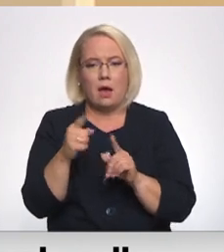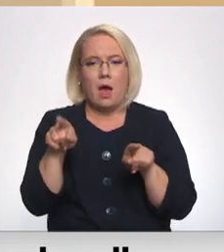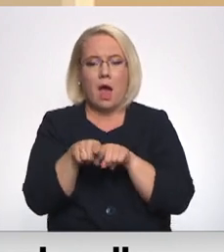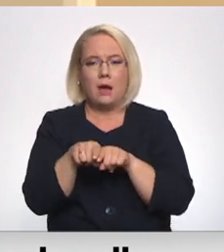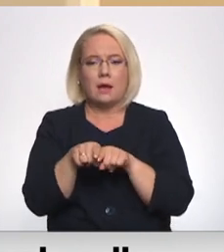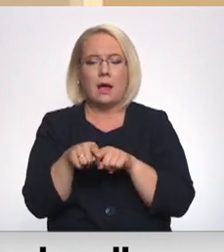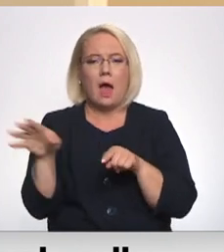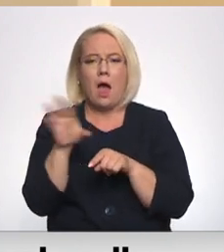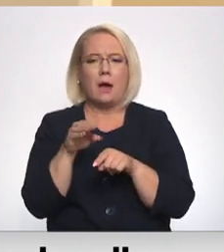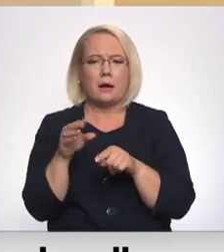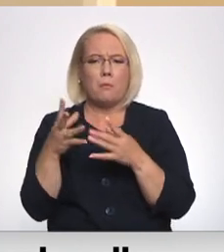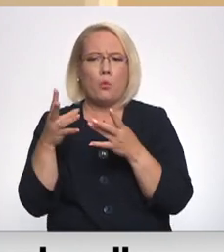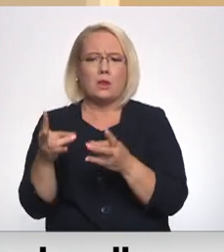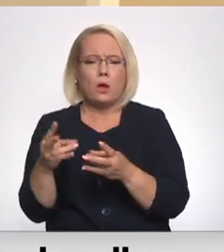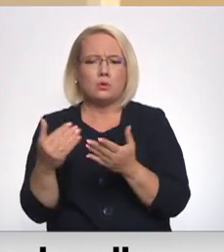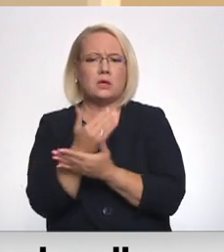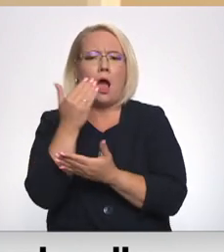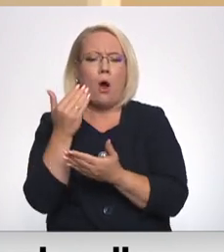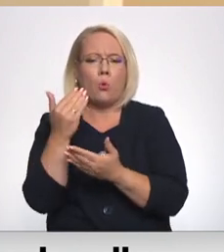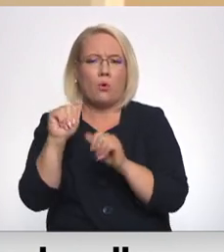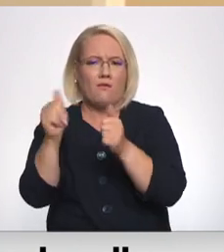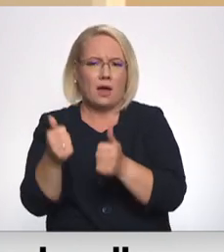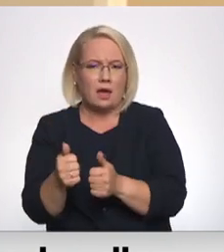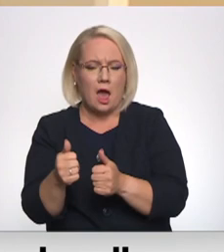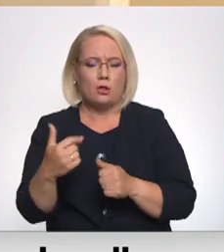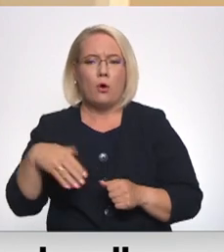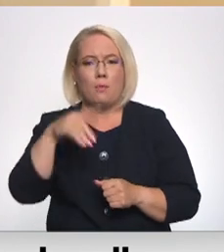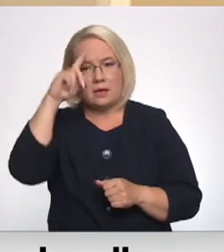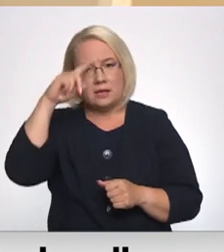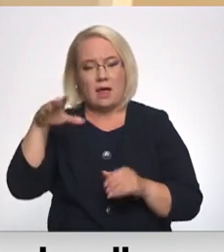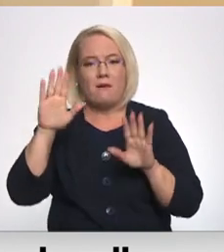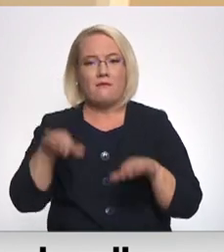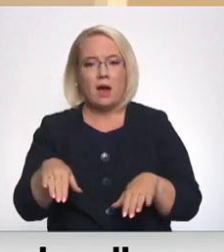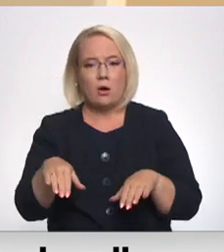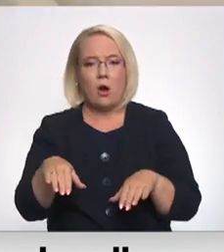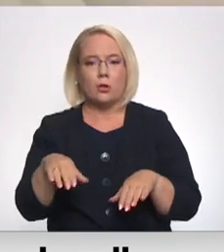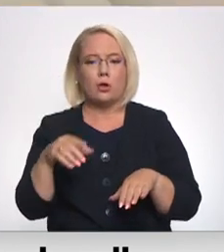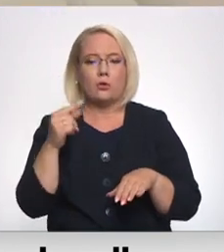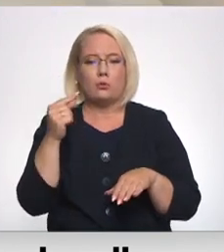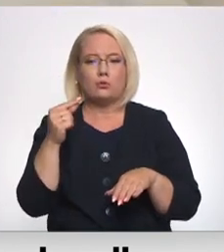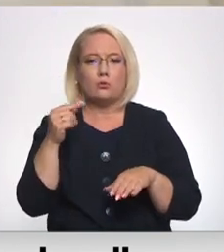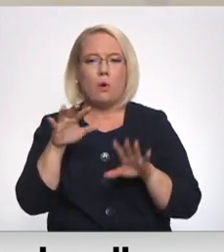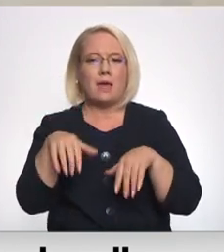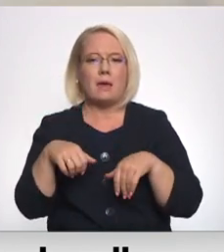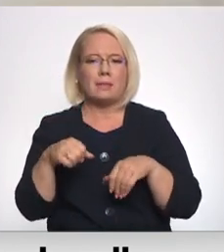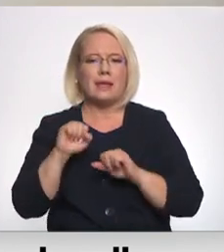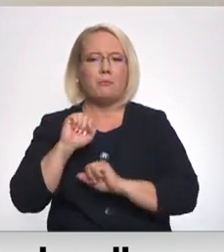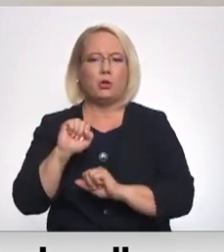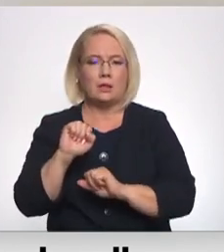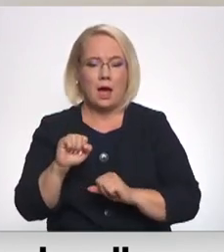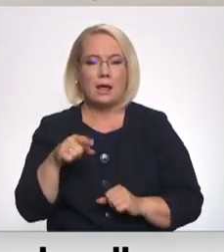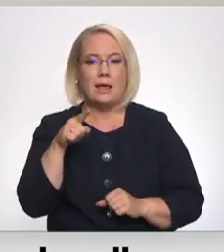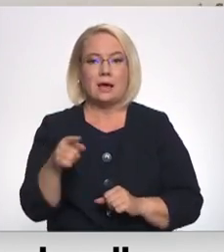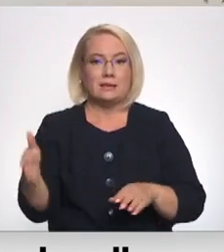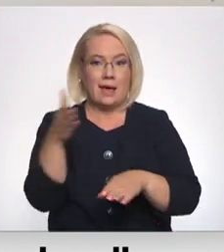jaunu Omikrona variantu, kurš, kā mēs zinām, varētu mazliet apiet imunitāti. Visiem, kas jau iepriekš vakcinējušies pret